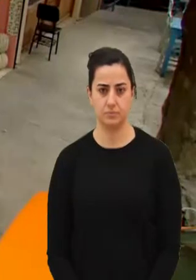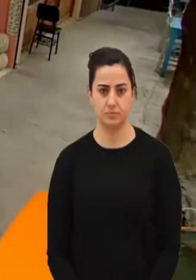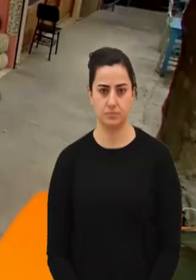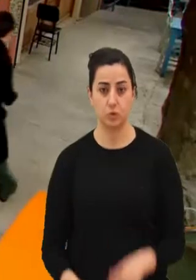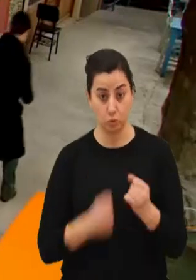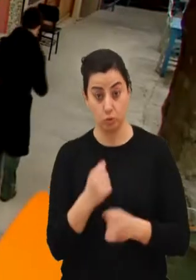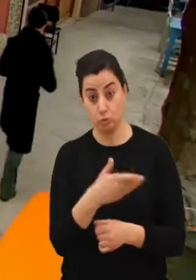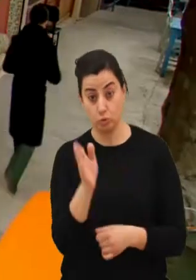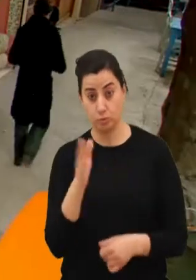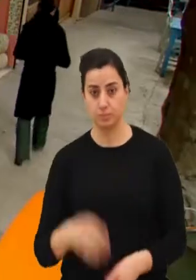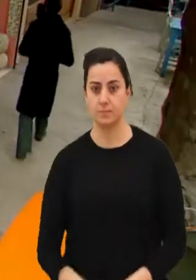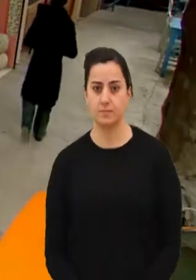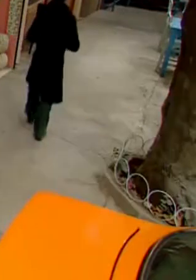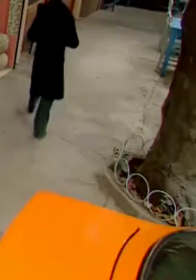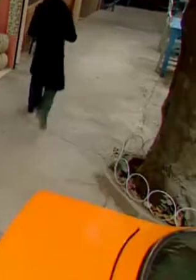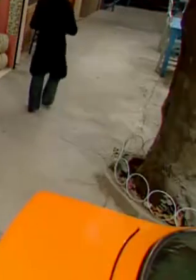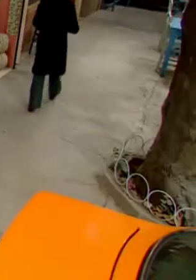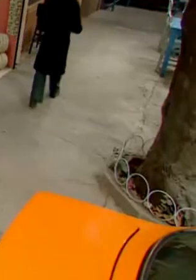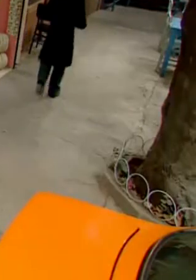Koş, koş, koş dur.